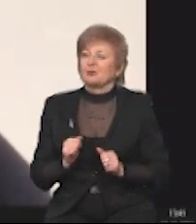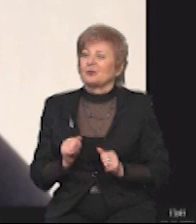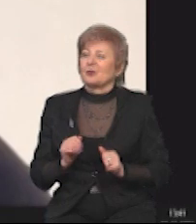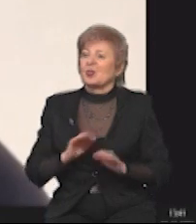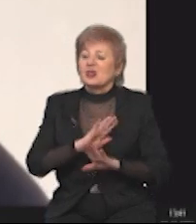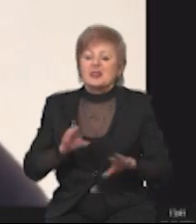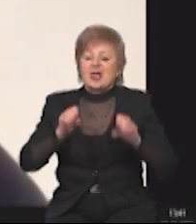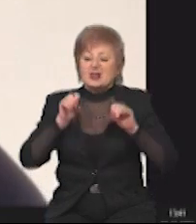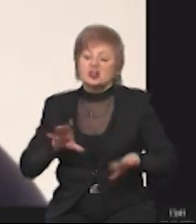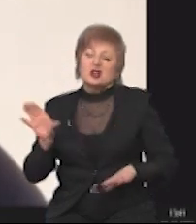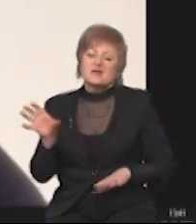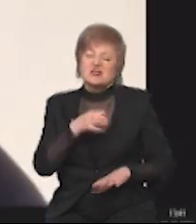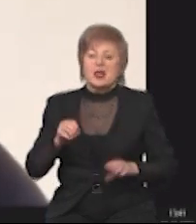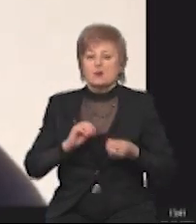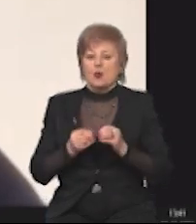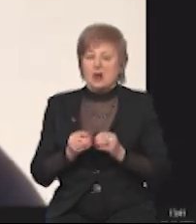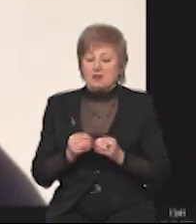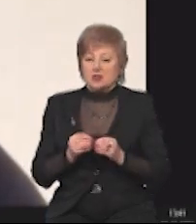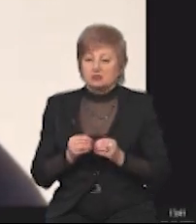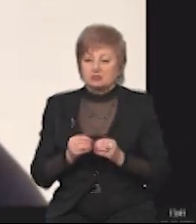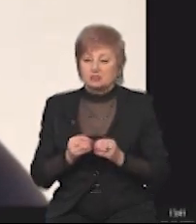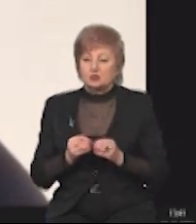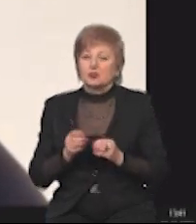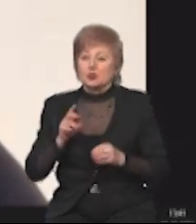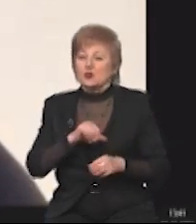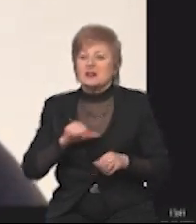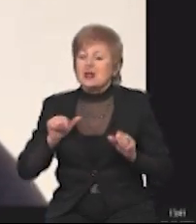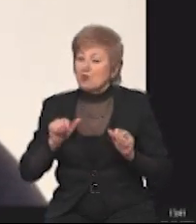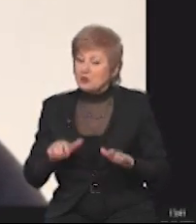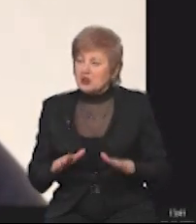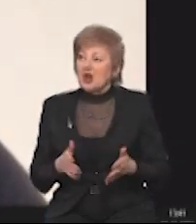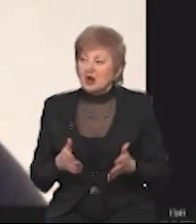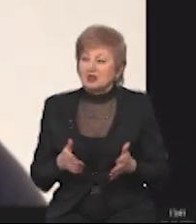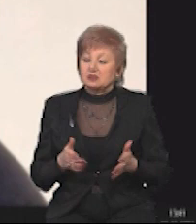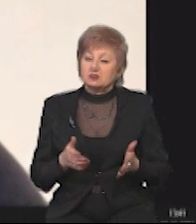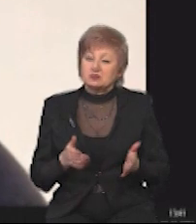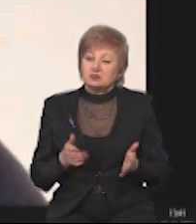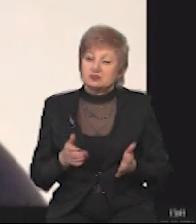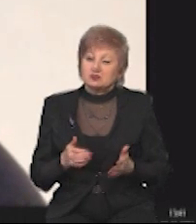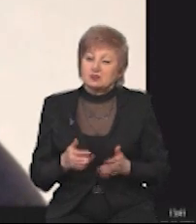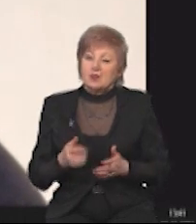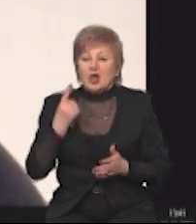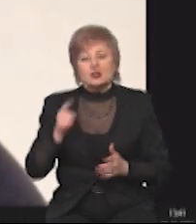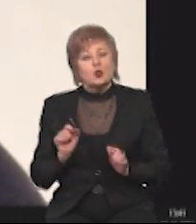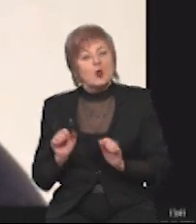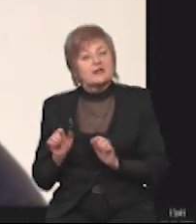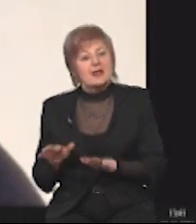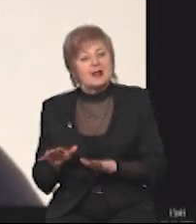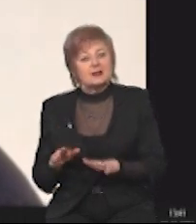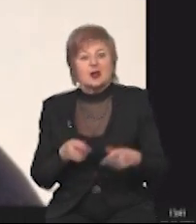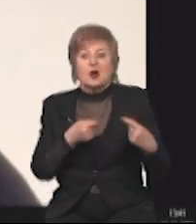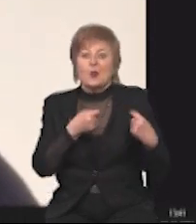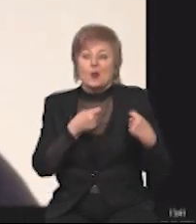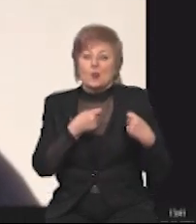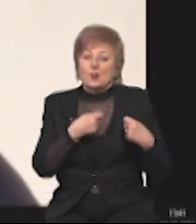не решает всей проблемы, да. На самом деле, как бы, да, одно дело продать